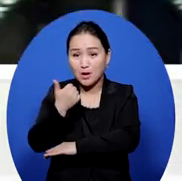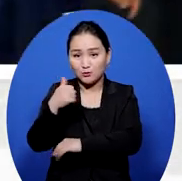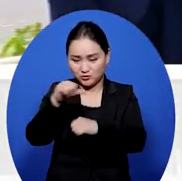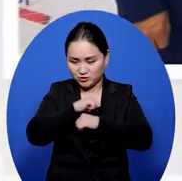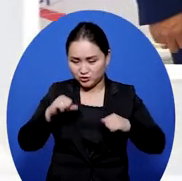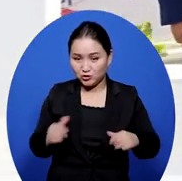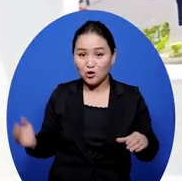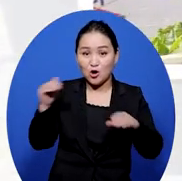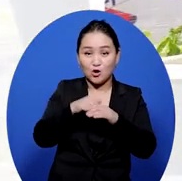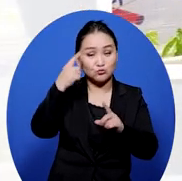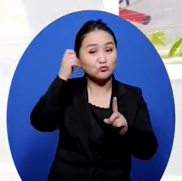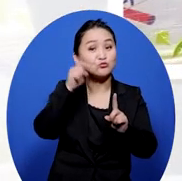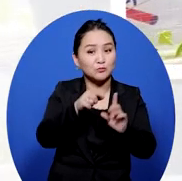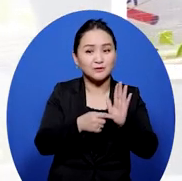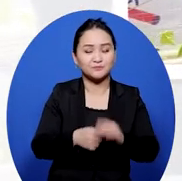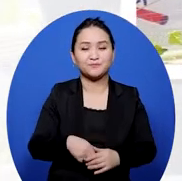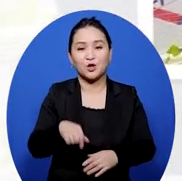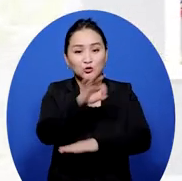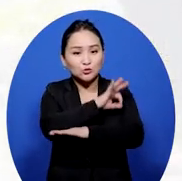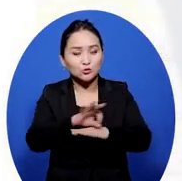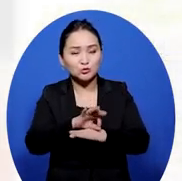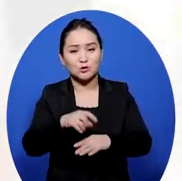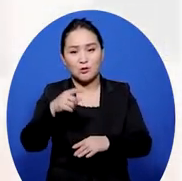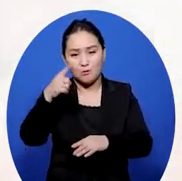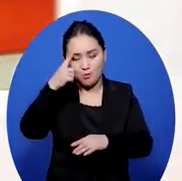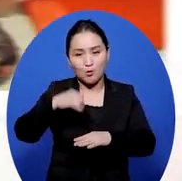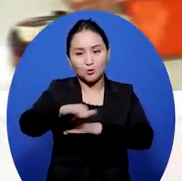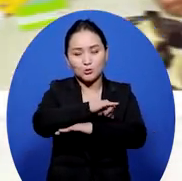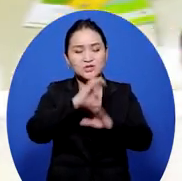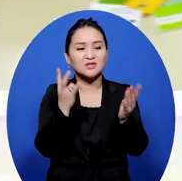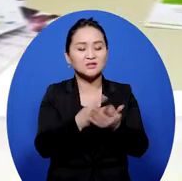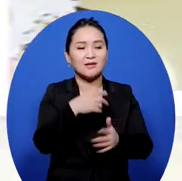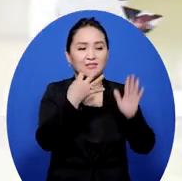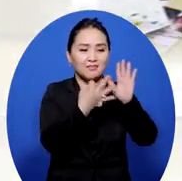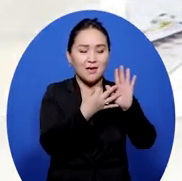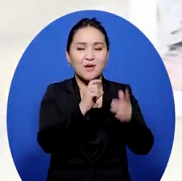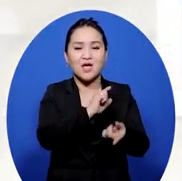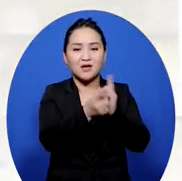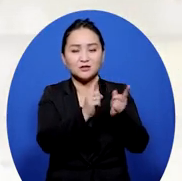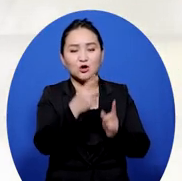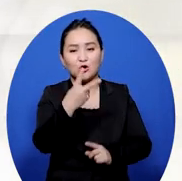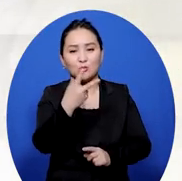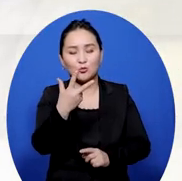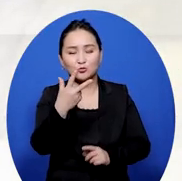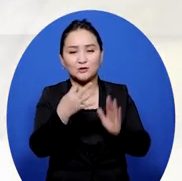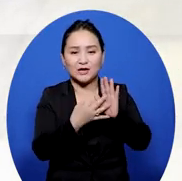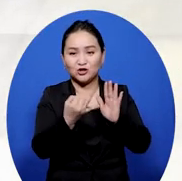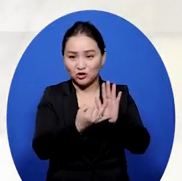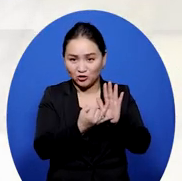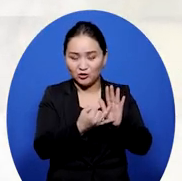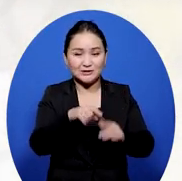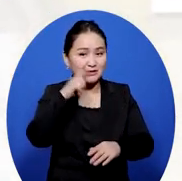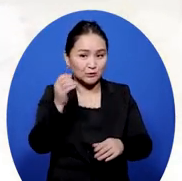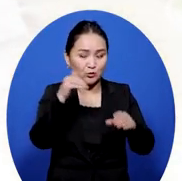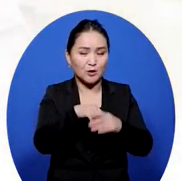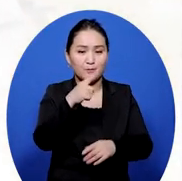суралцдаггүй иргэдийг хамруулах зорилт тавьсан юм. Төслийн хүрээнд улсын нэгдсэн дүнгээр 8 ээлжээр 2387 залууг